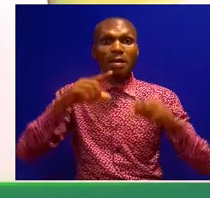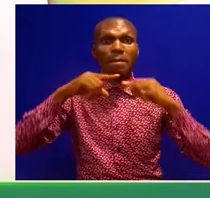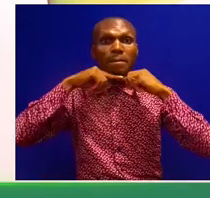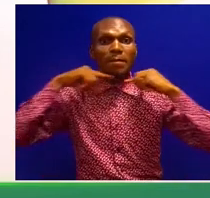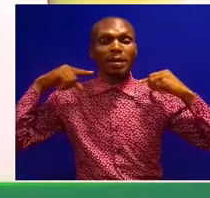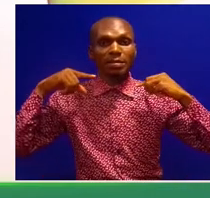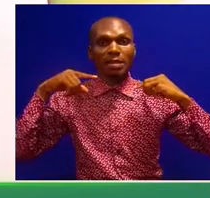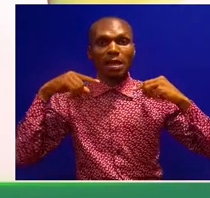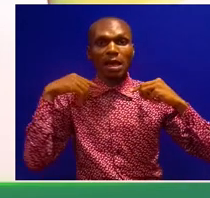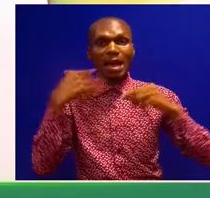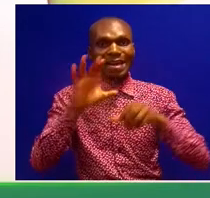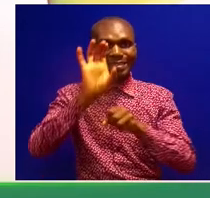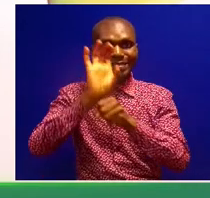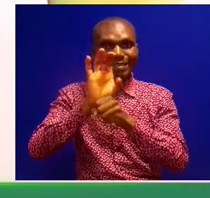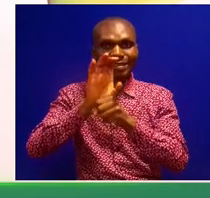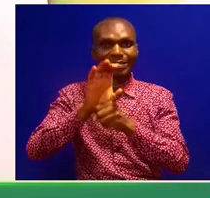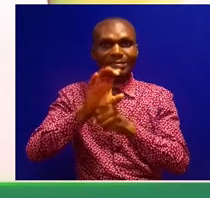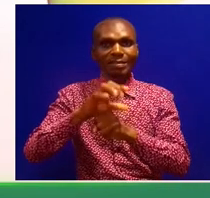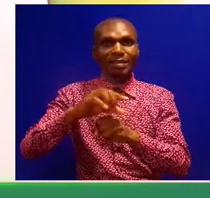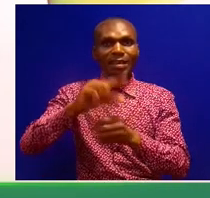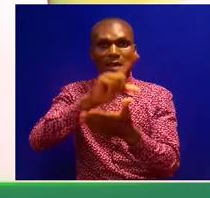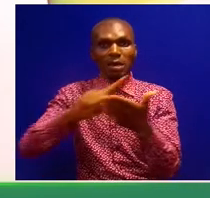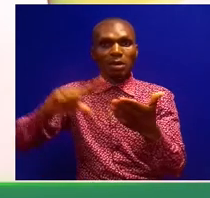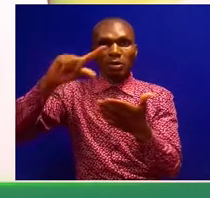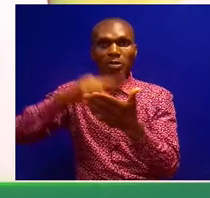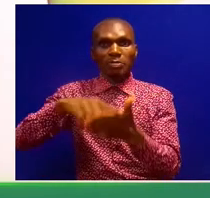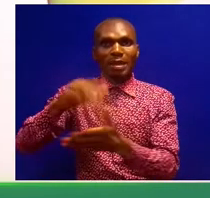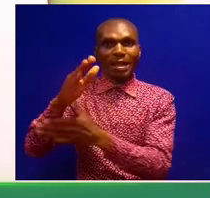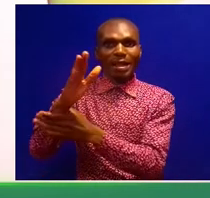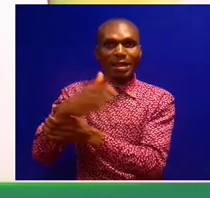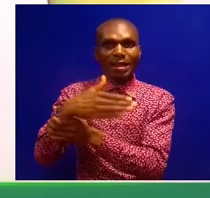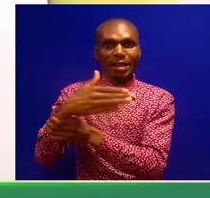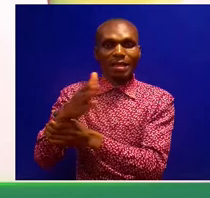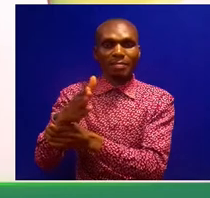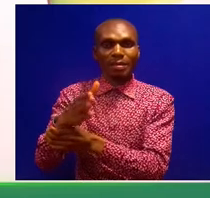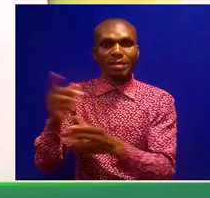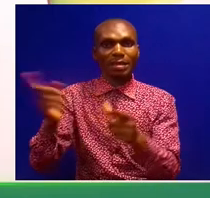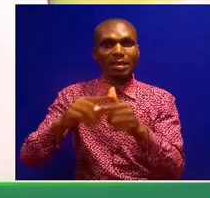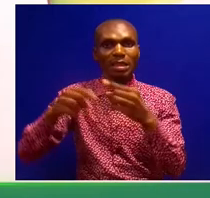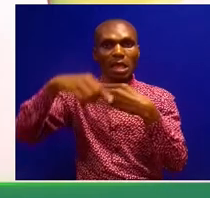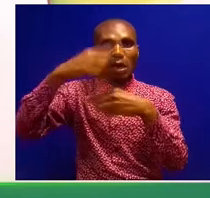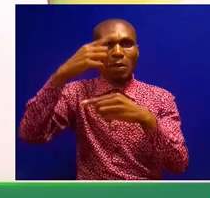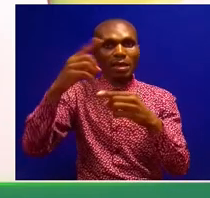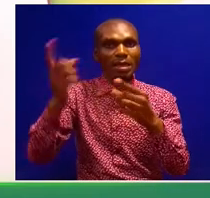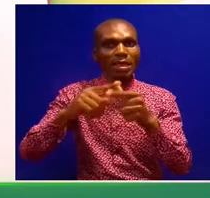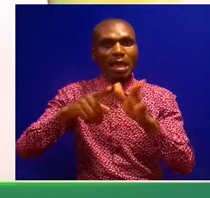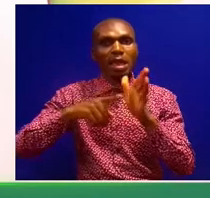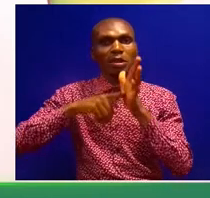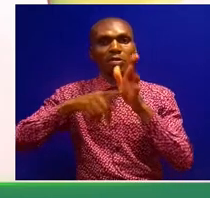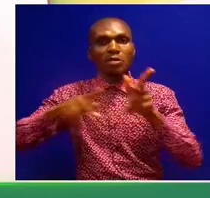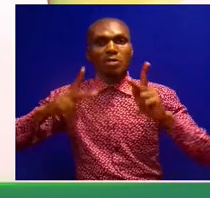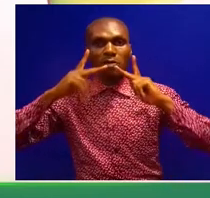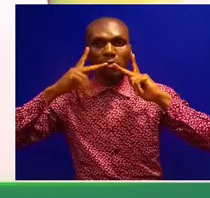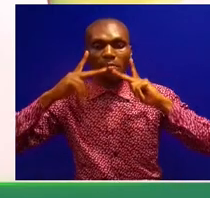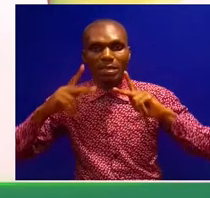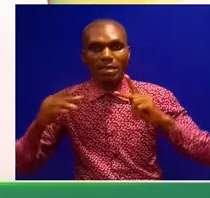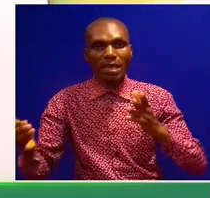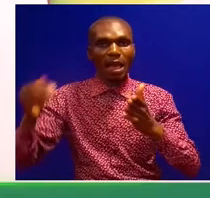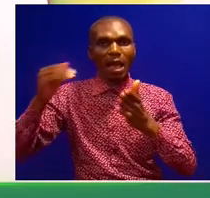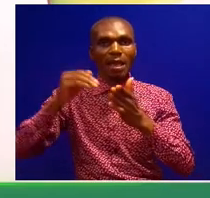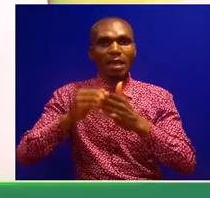Murwa bikorwa se kanse ya Gospel Jabir Embassy ni gatebruna obo buyobo ni go bwarengo bo marembe nando bubuyobo ni go